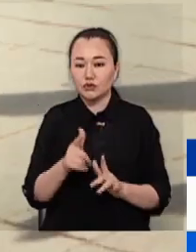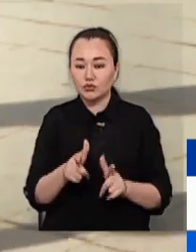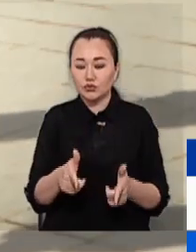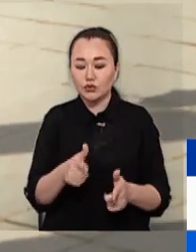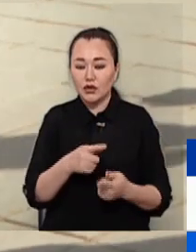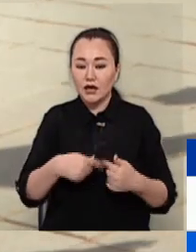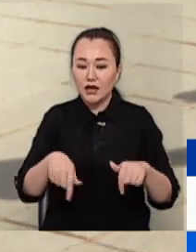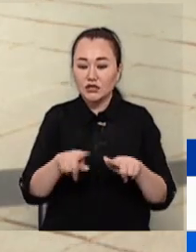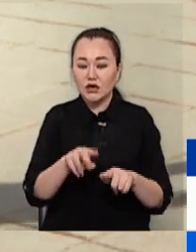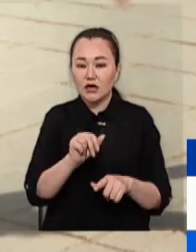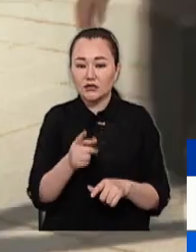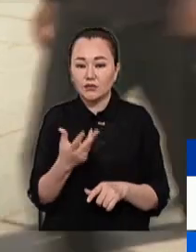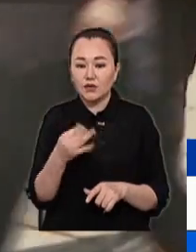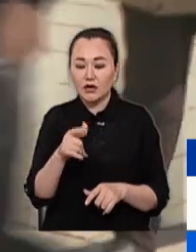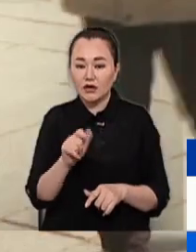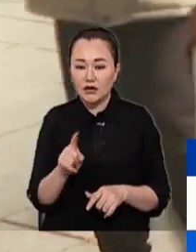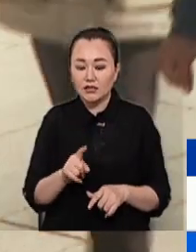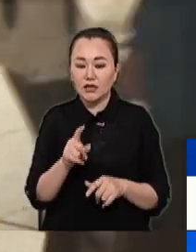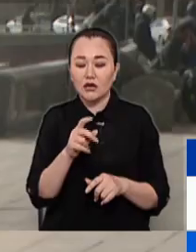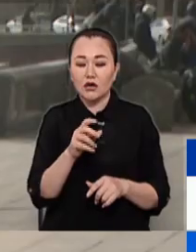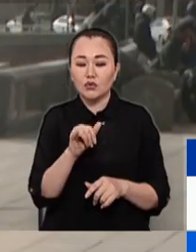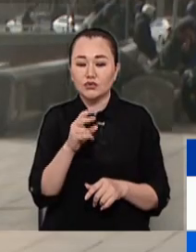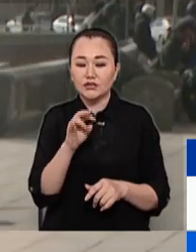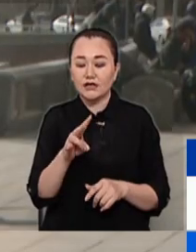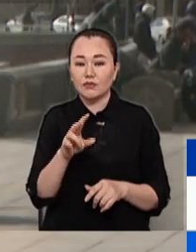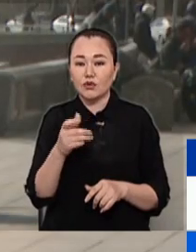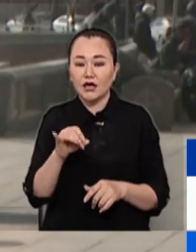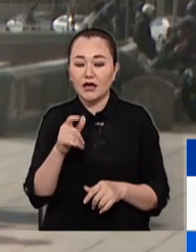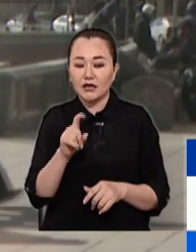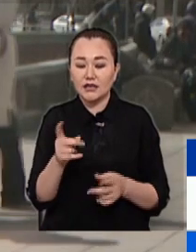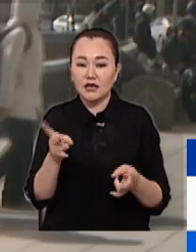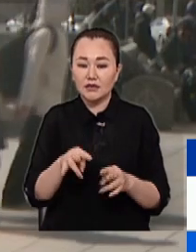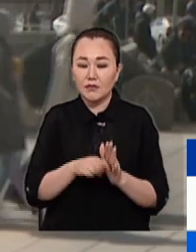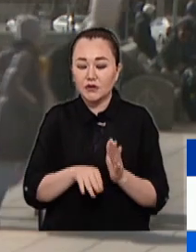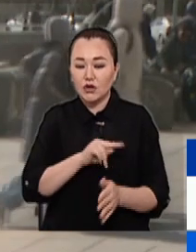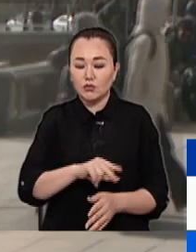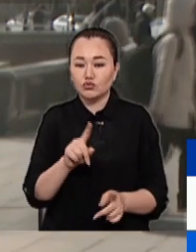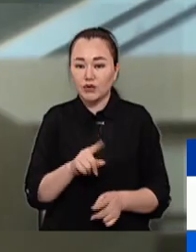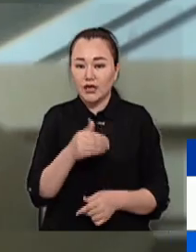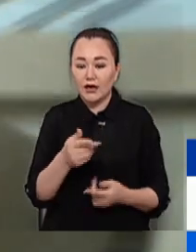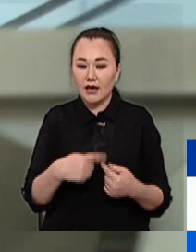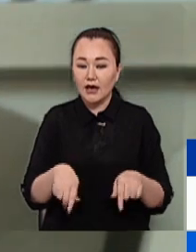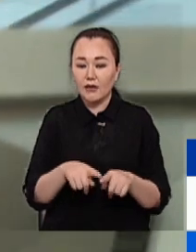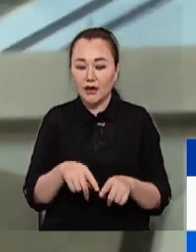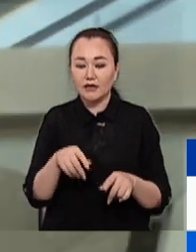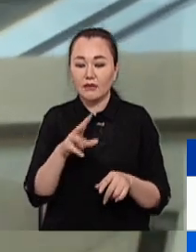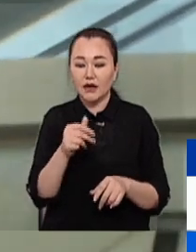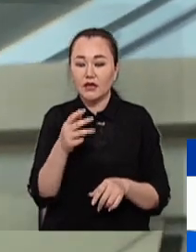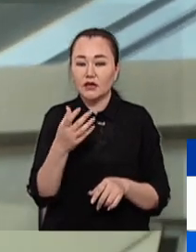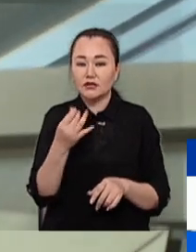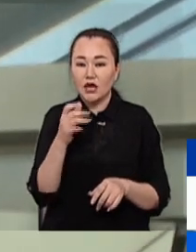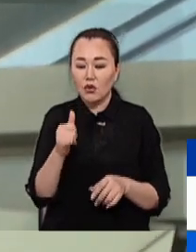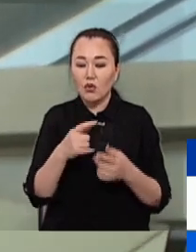дочернюю компанию «Казмунайгаза» – «Узимунайгаз». Ведь они остались без работы из-за того, что их компания «Бирали Мангистау